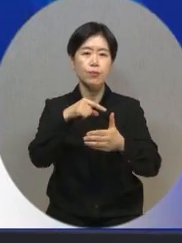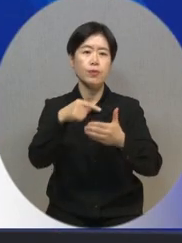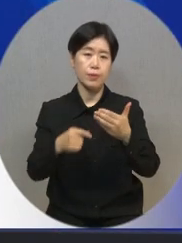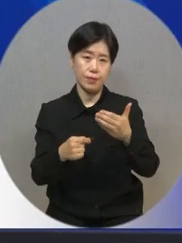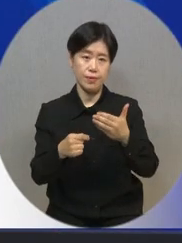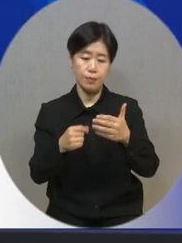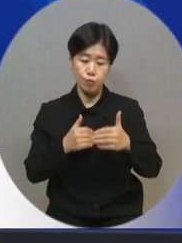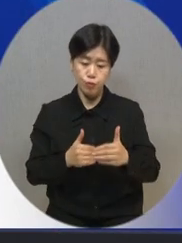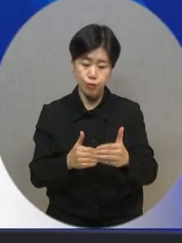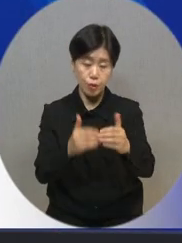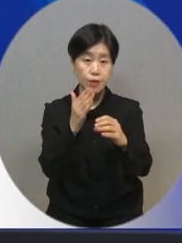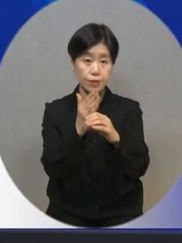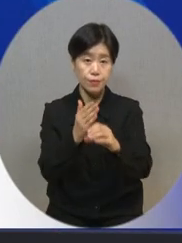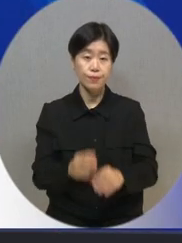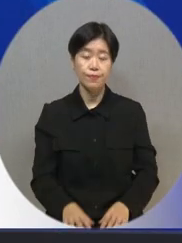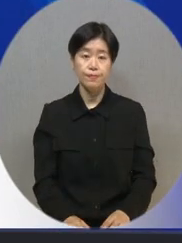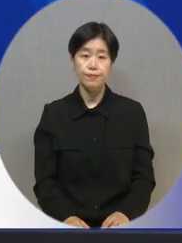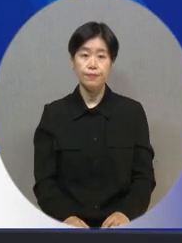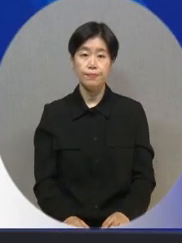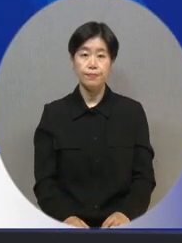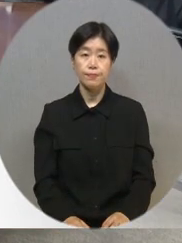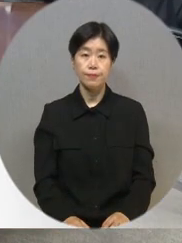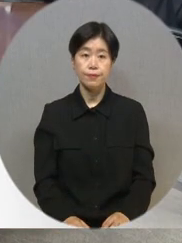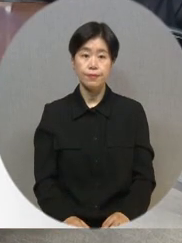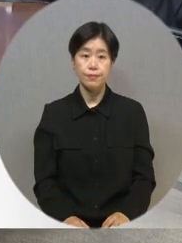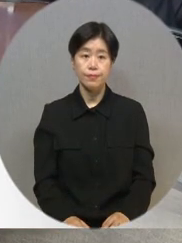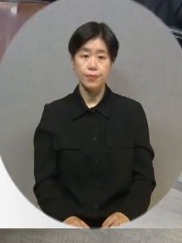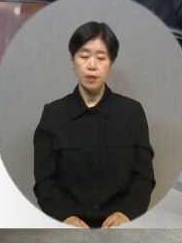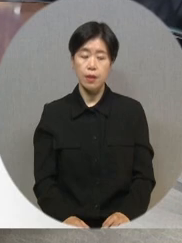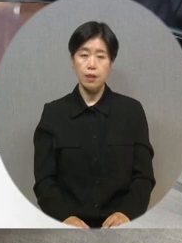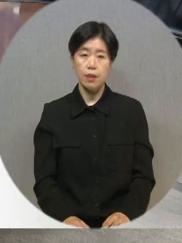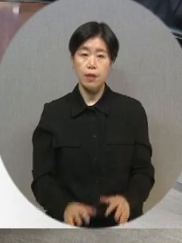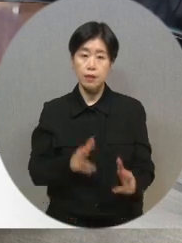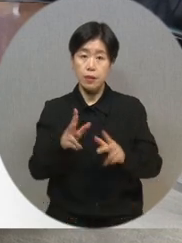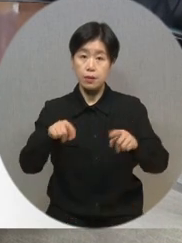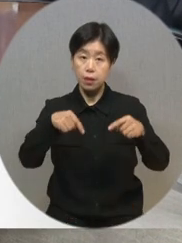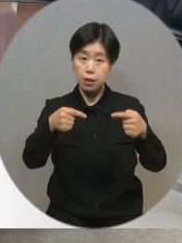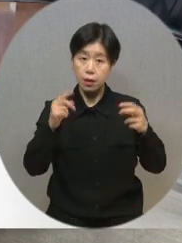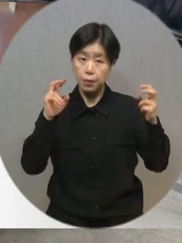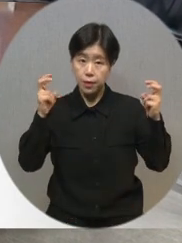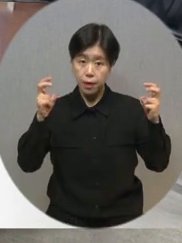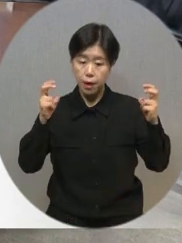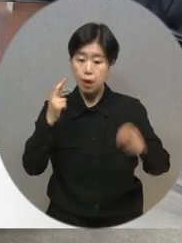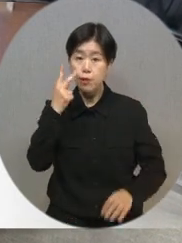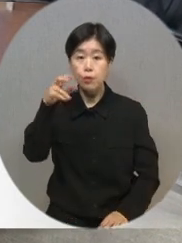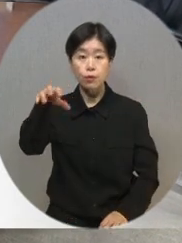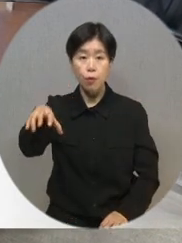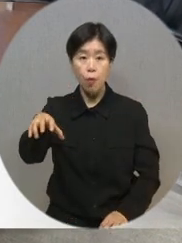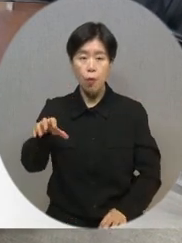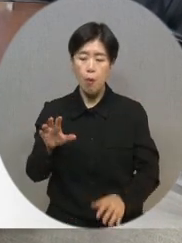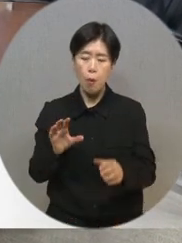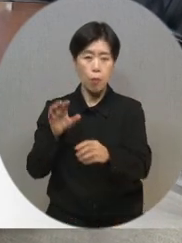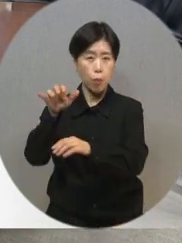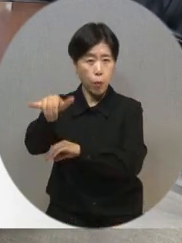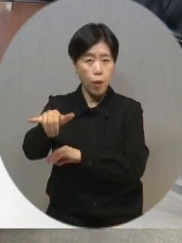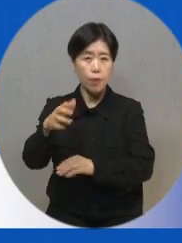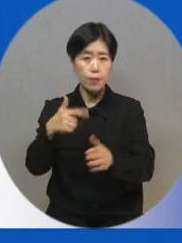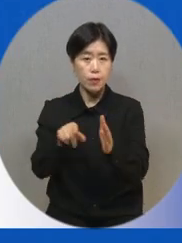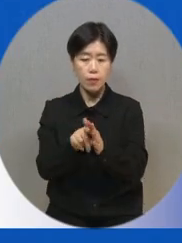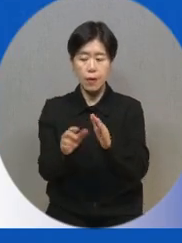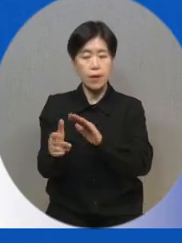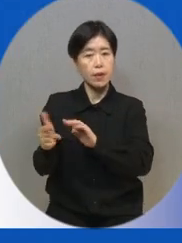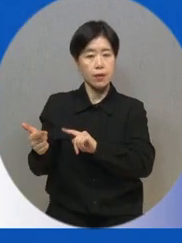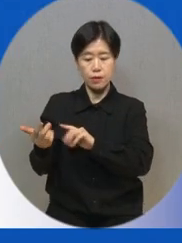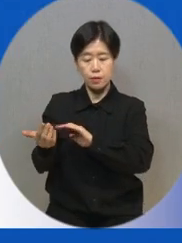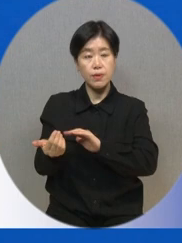55 프로젝트를 역점 추진하는 가운데 사업 참가 기업의 실리콘밸리 서밋 발대식을 개최해 그동안의